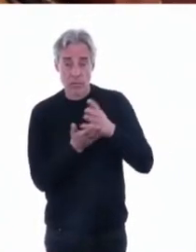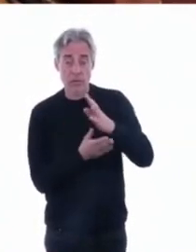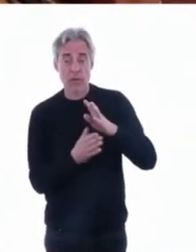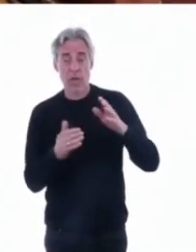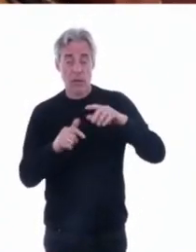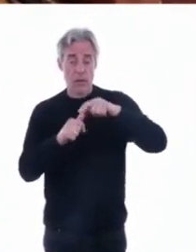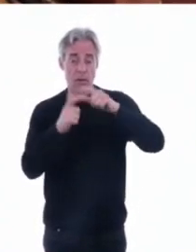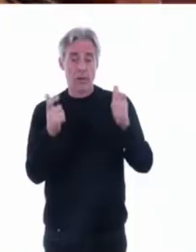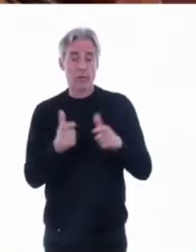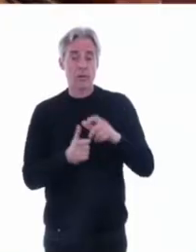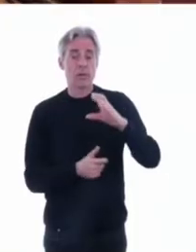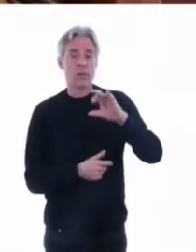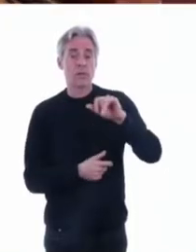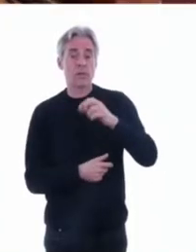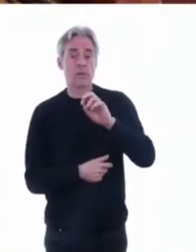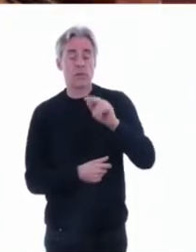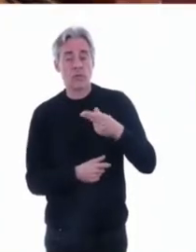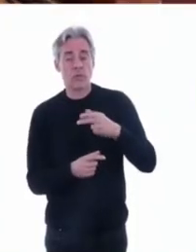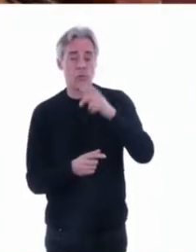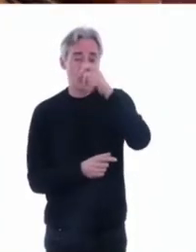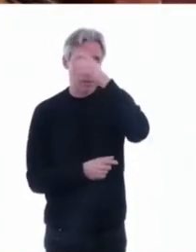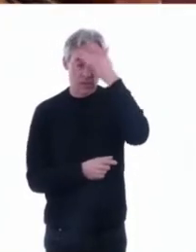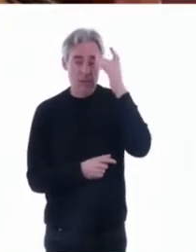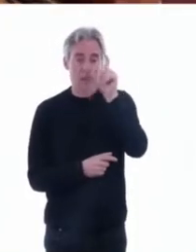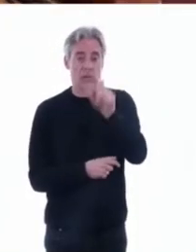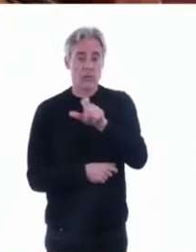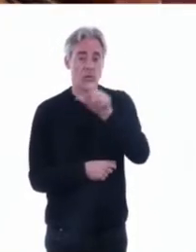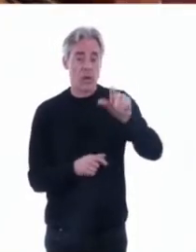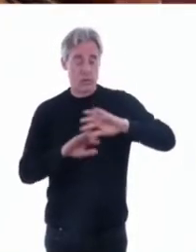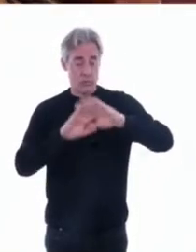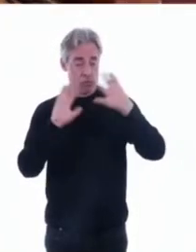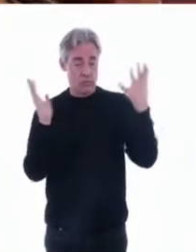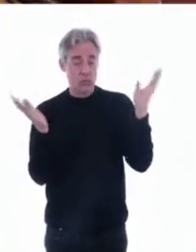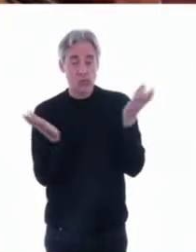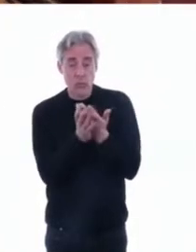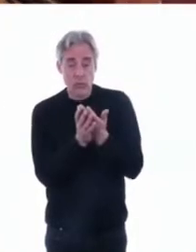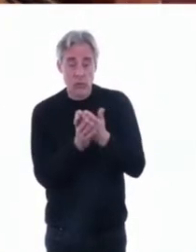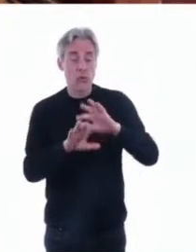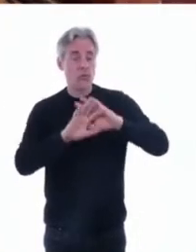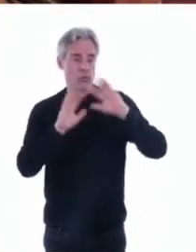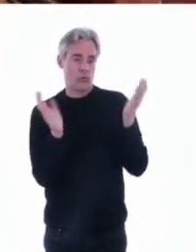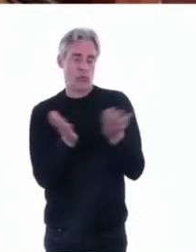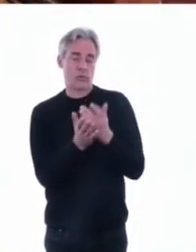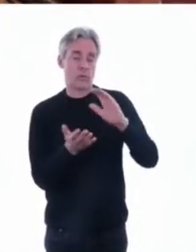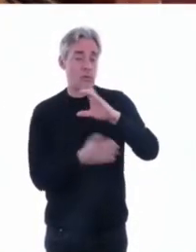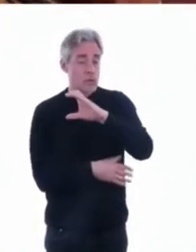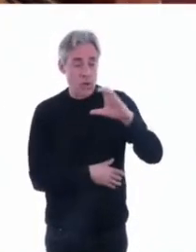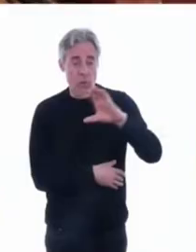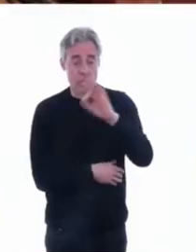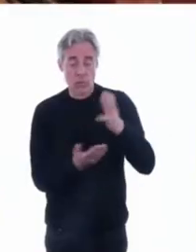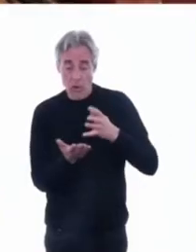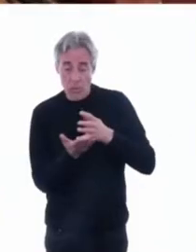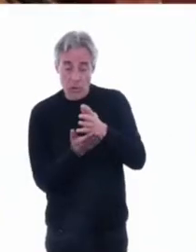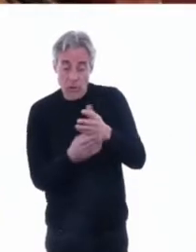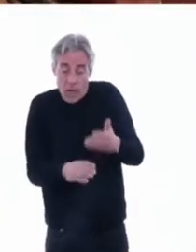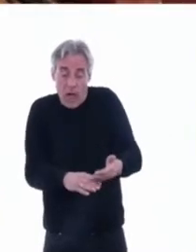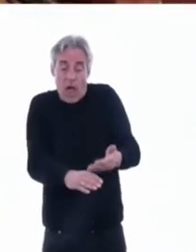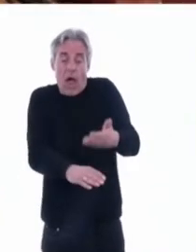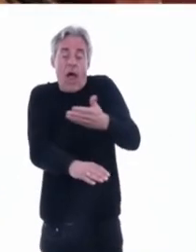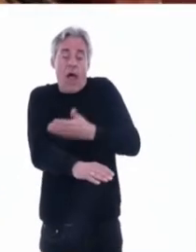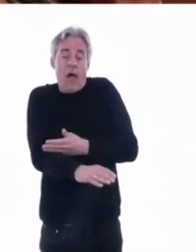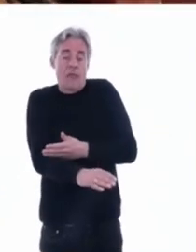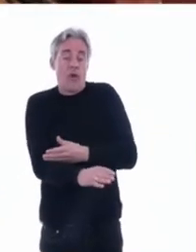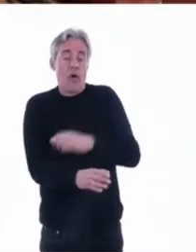pépinières, Chartron, Sainte-Croix, Darwin, tout, je dis bien tout, avait été